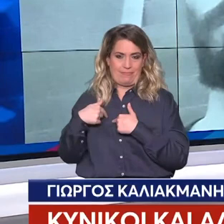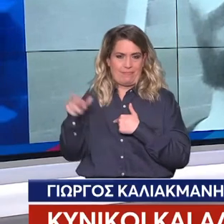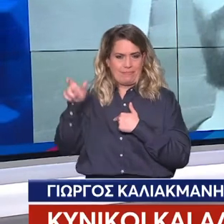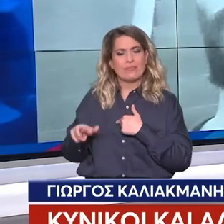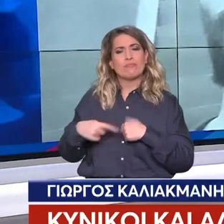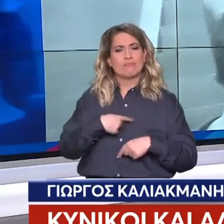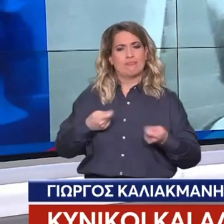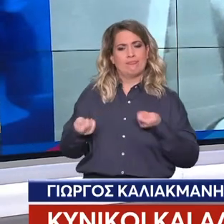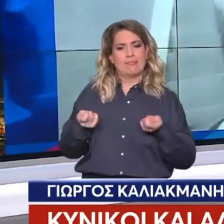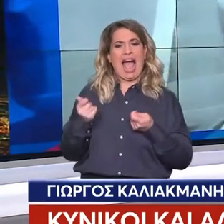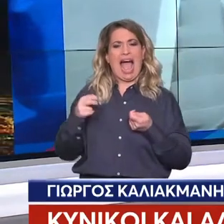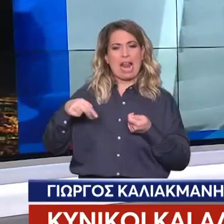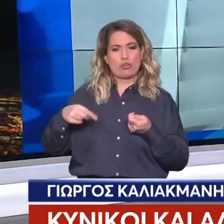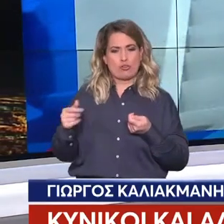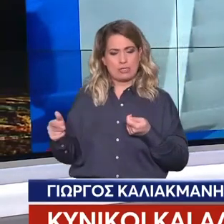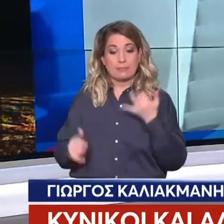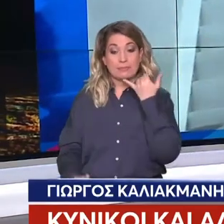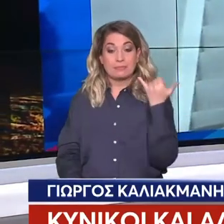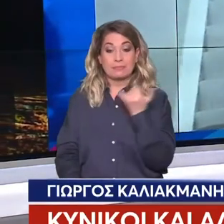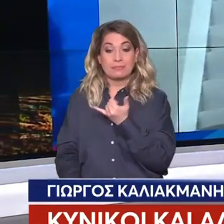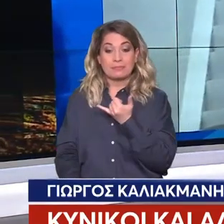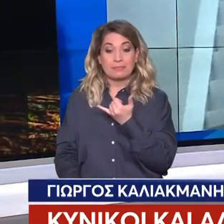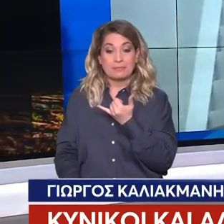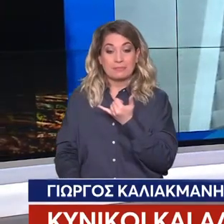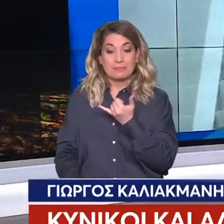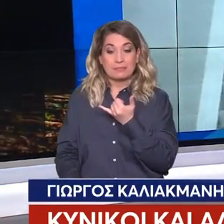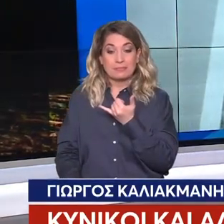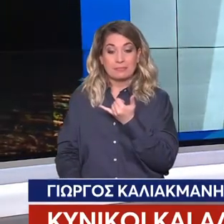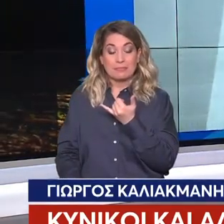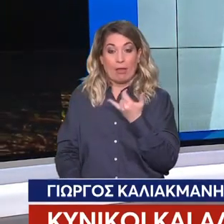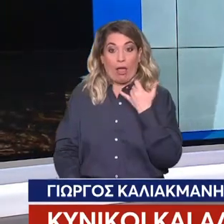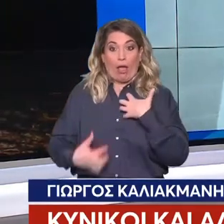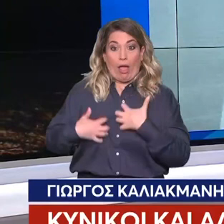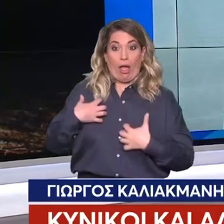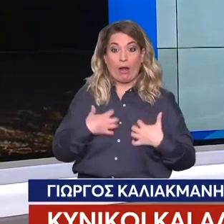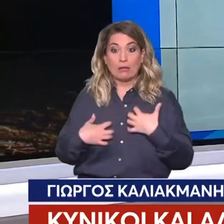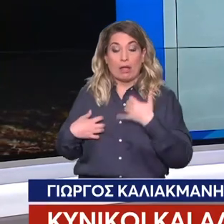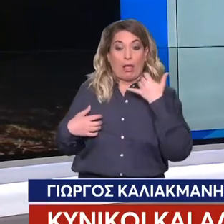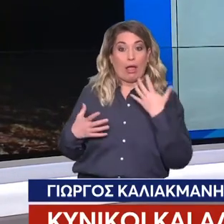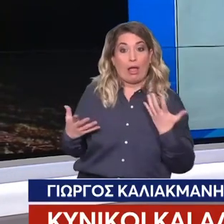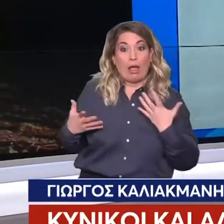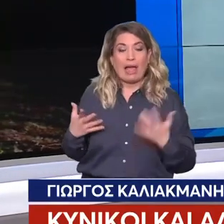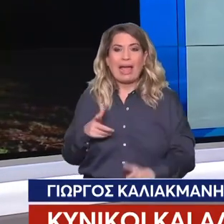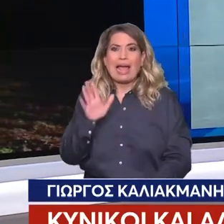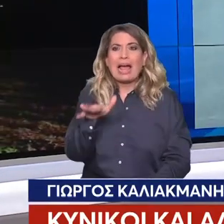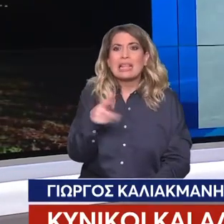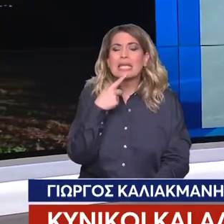μας, τον Αντώνη Τσολιά. Είναι φοβερός. Είναι φοβερός. Πάρα πολύ ανήσυχος. Ρώτησε λοιπόν, τι είναι αυτό που είπατε για την